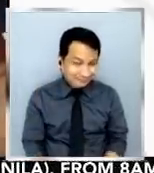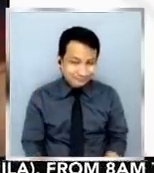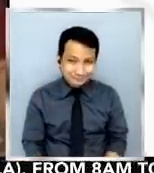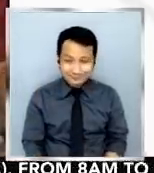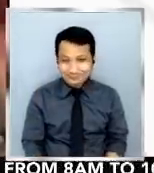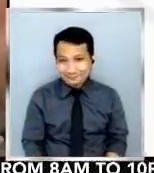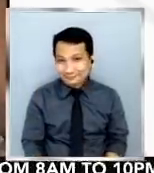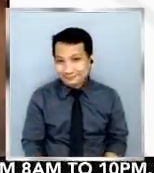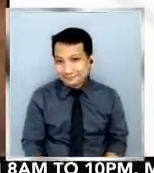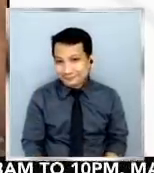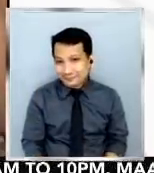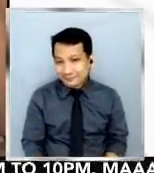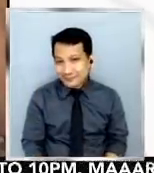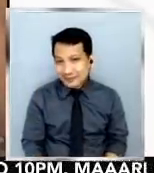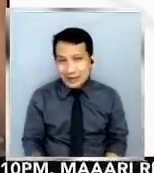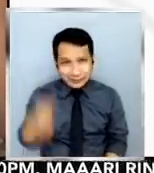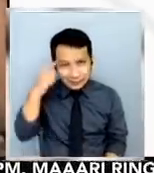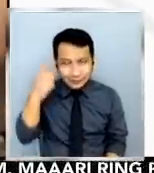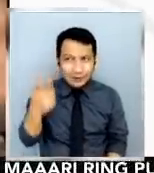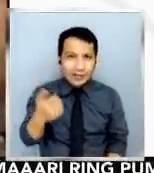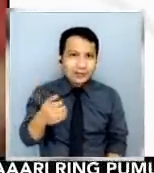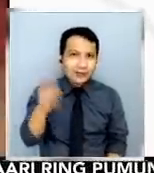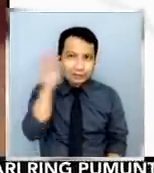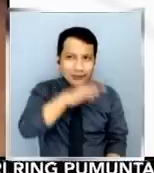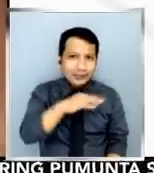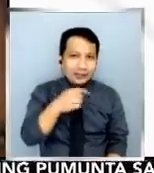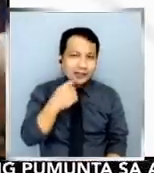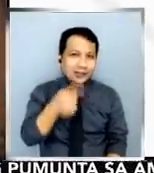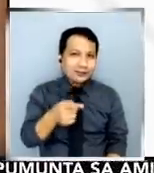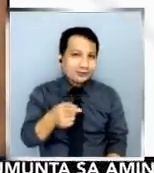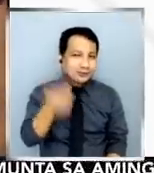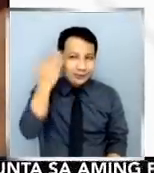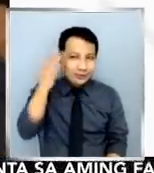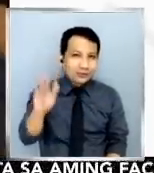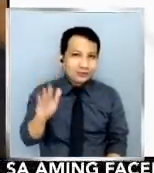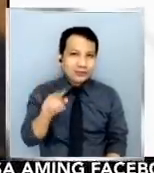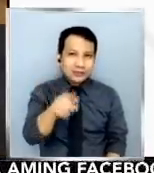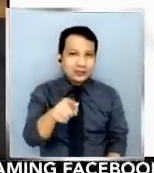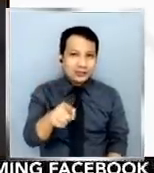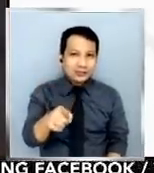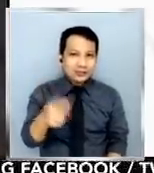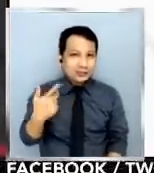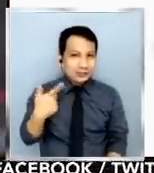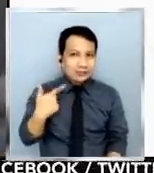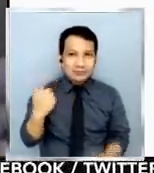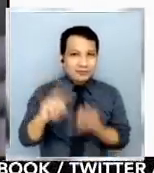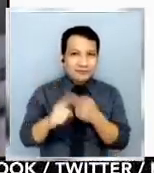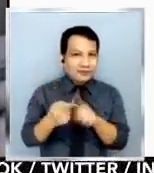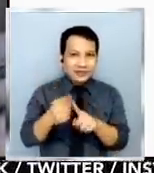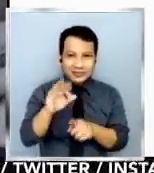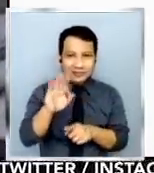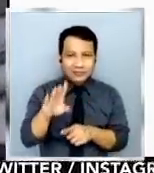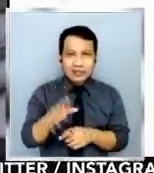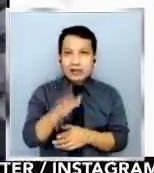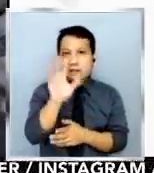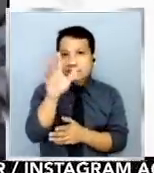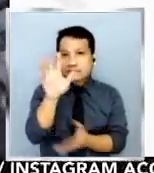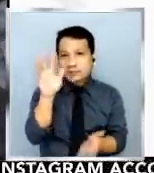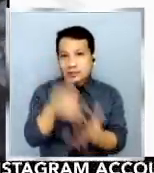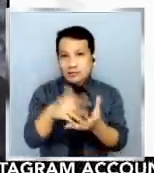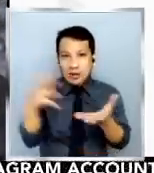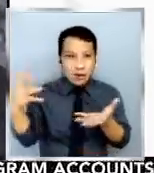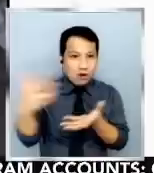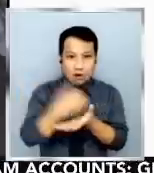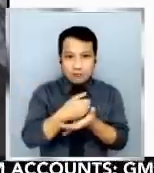Kasi akala ko nung una kasi nandagoko lang, hindi pa kasi kami magkaibigan sa Facebook. 50,000 worth of items daw ang binili ni